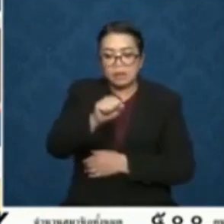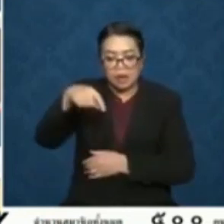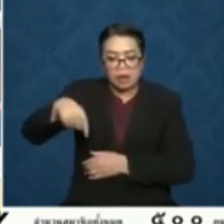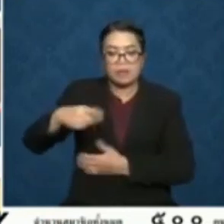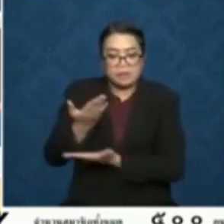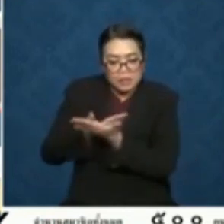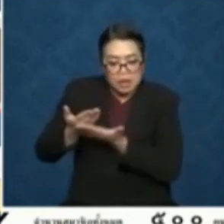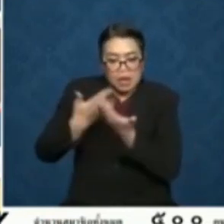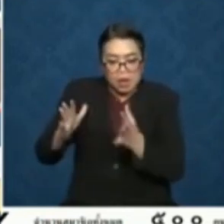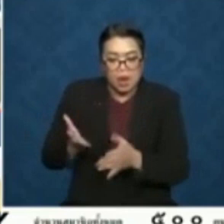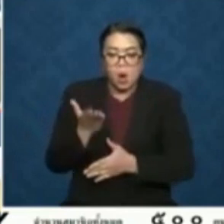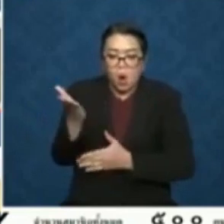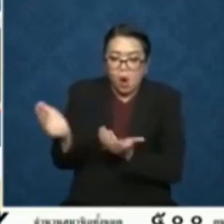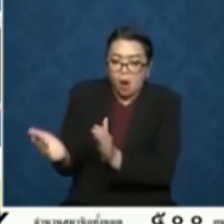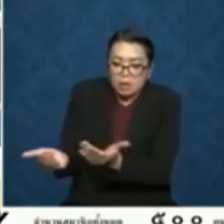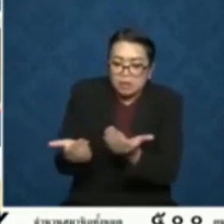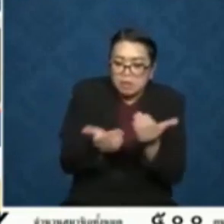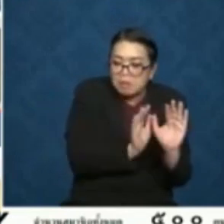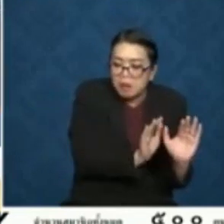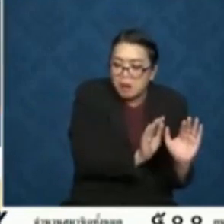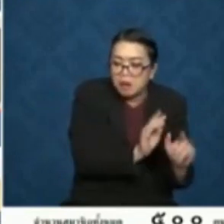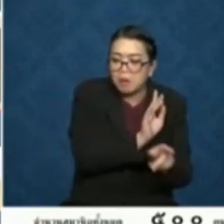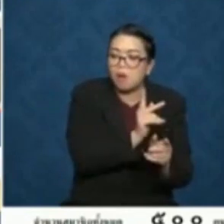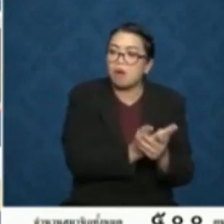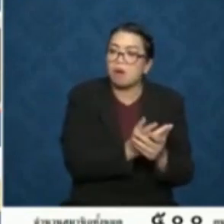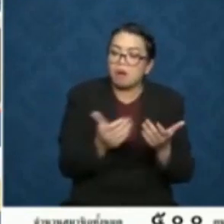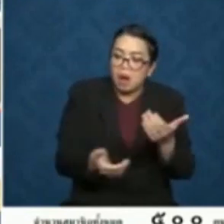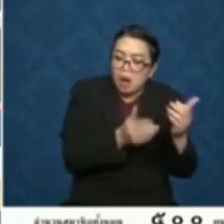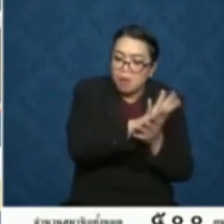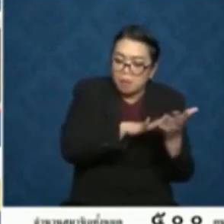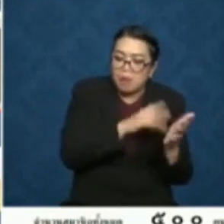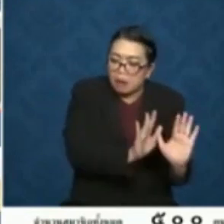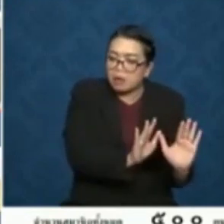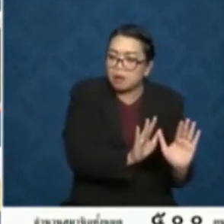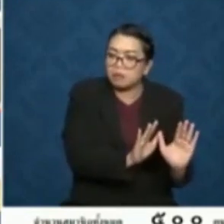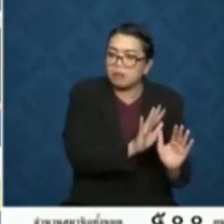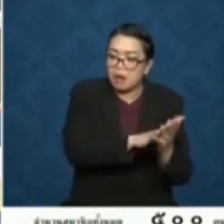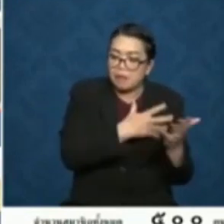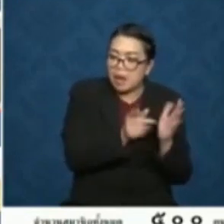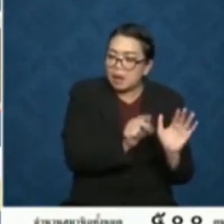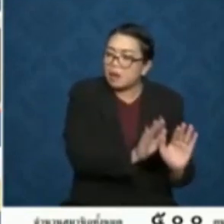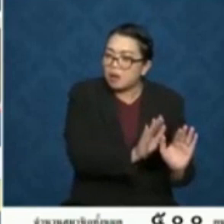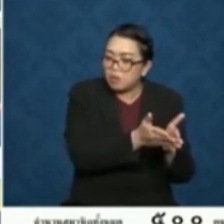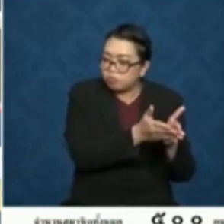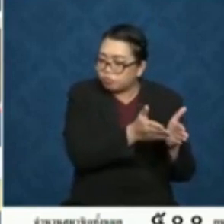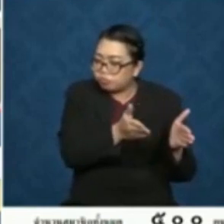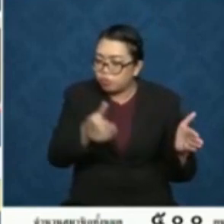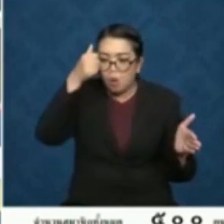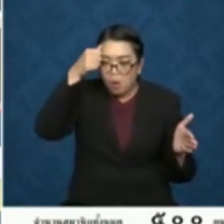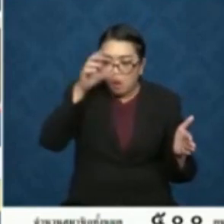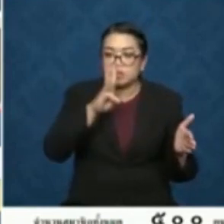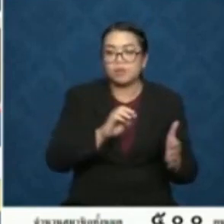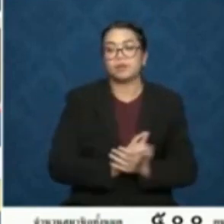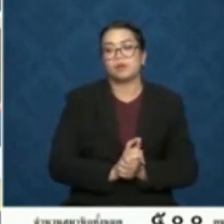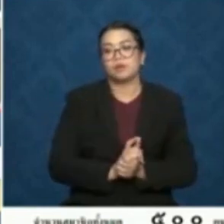นี้คือรอให้สภาพิจารณาแล้วก็มาขออุ้มไป60วันร่างไหนเข้าสภาเมื่อไ